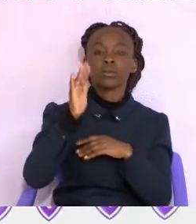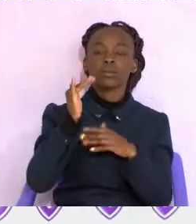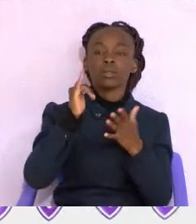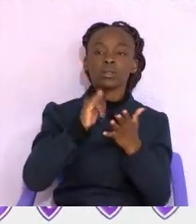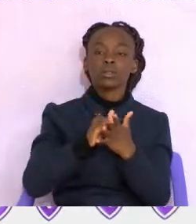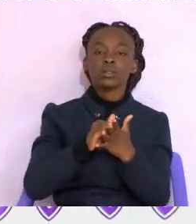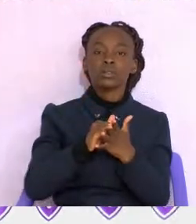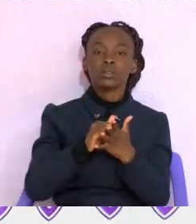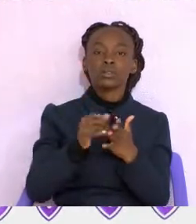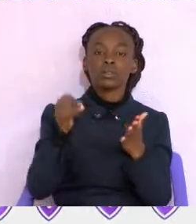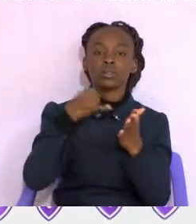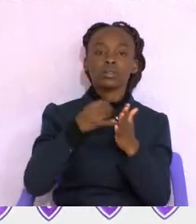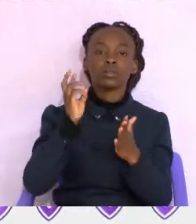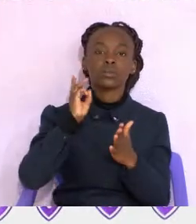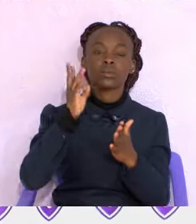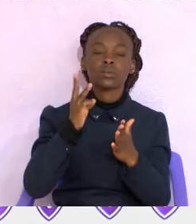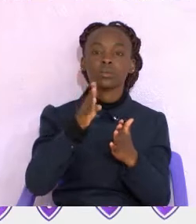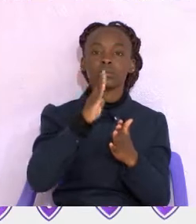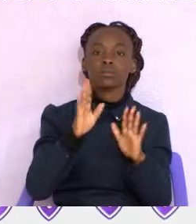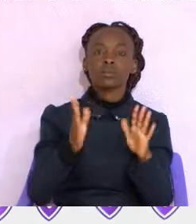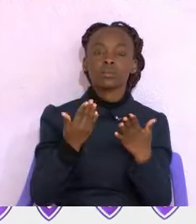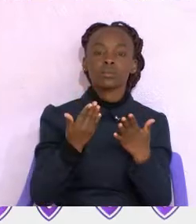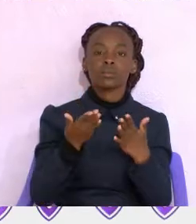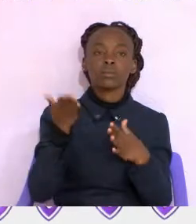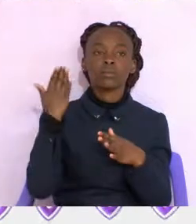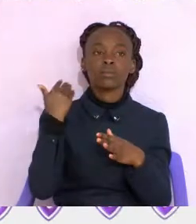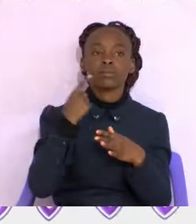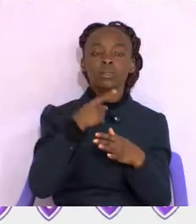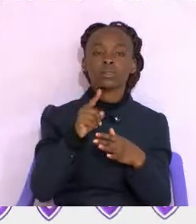way it was told me.